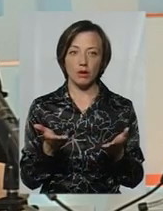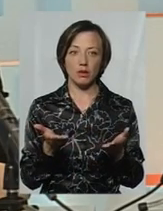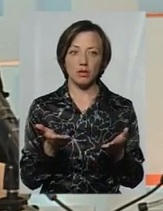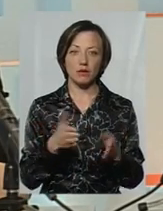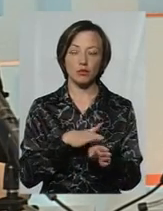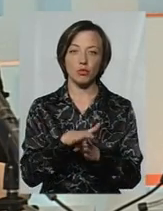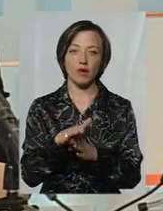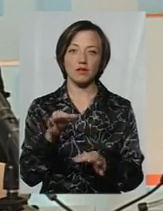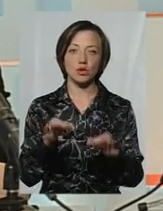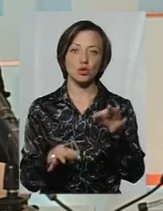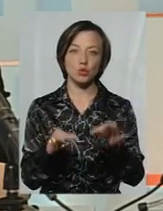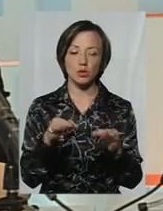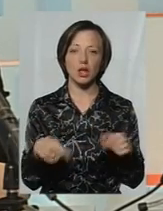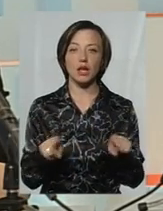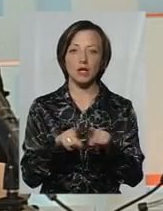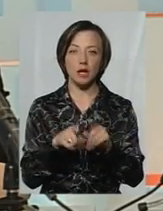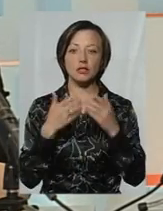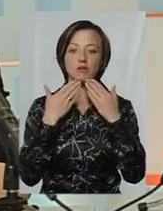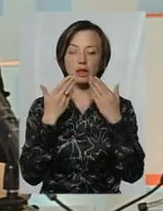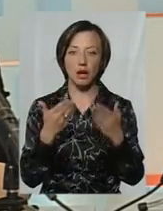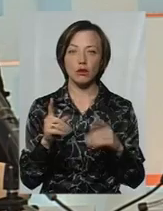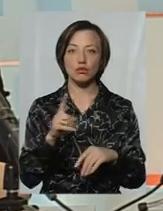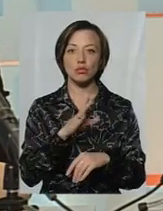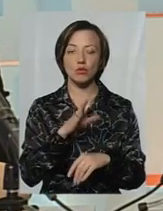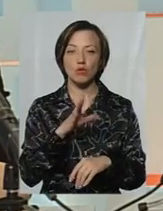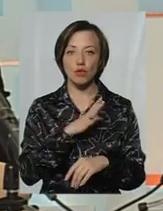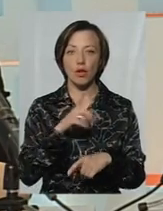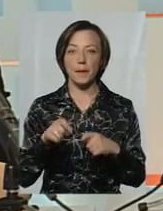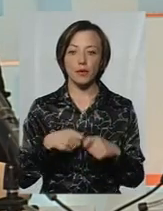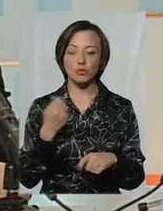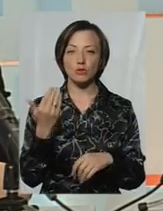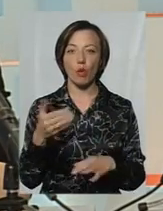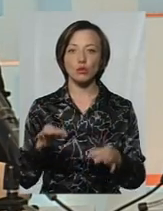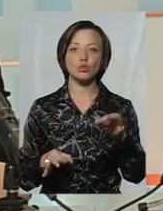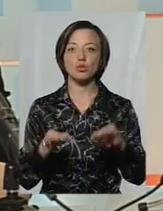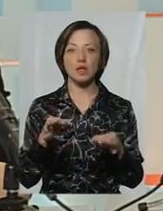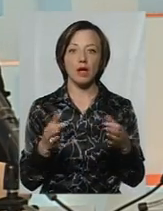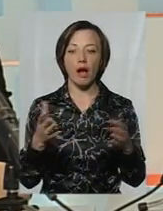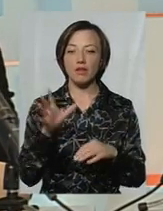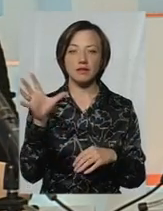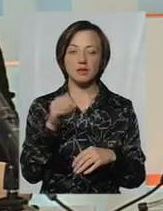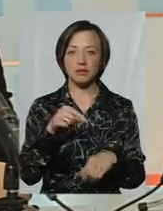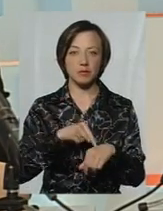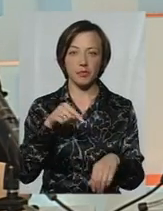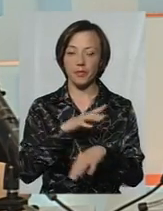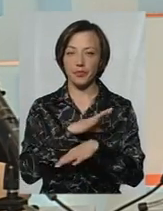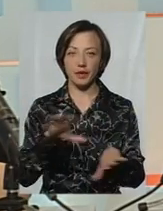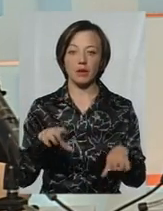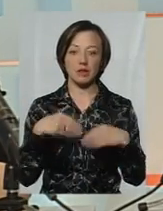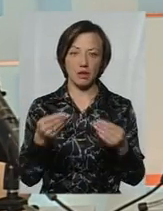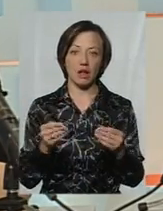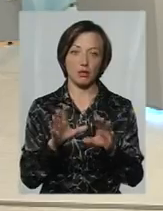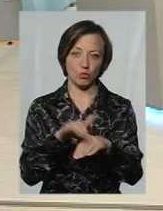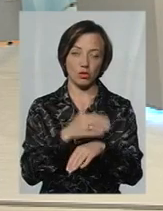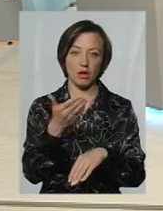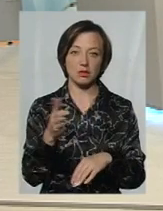яким відбувався суд. Теж зверталися, що було порушення з боку судді, який на те все не реагував. От ми тобі дали, і,